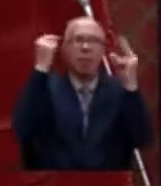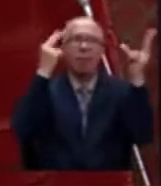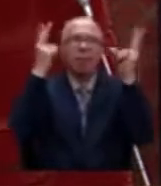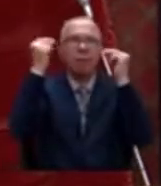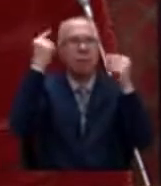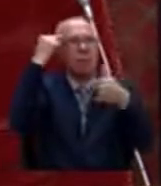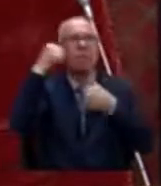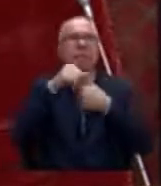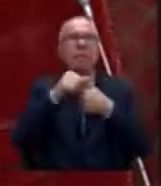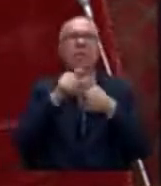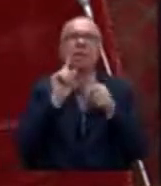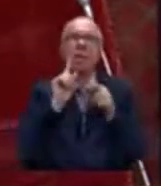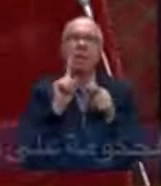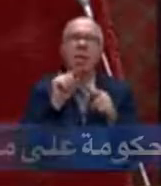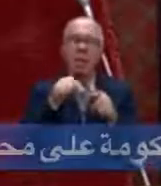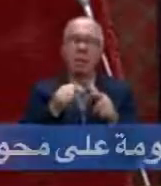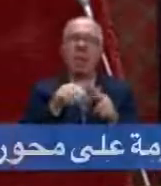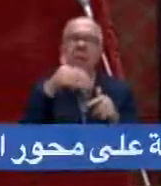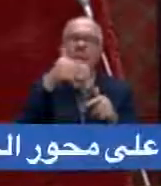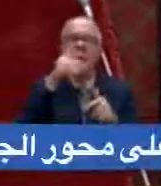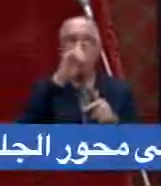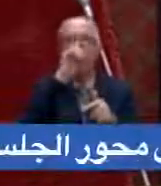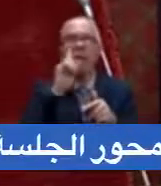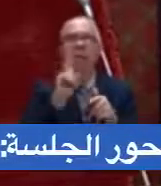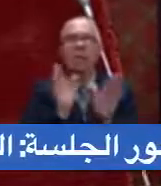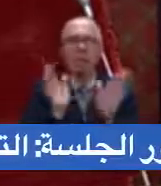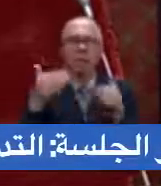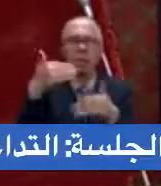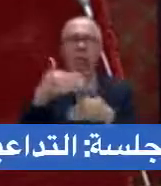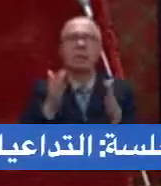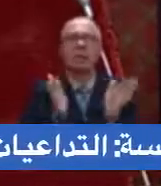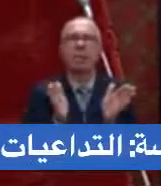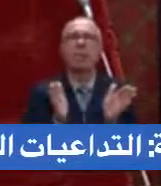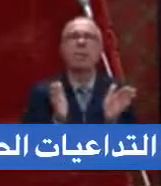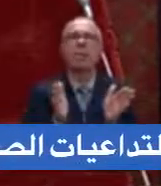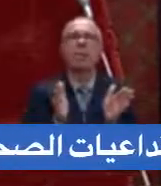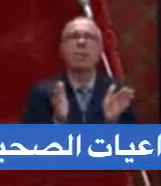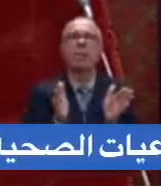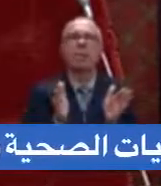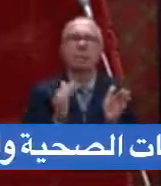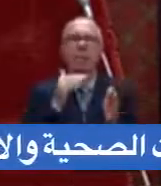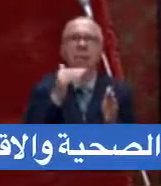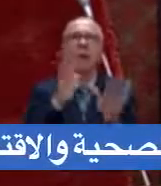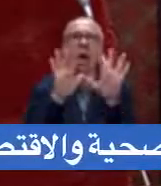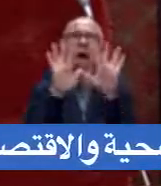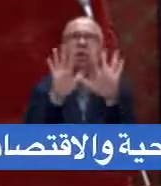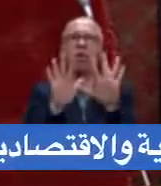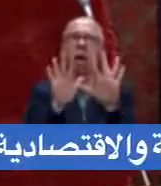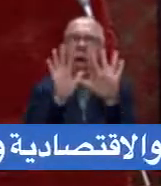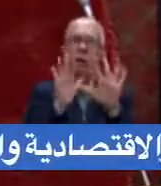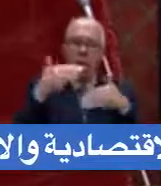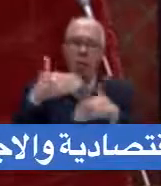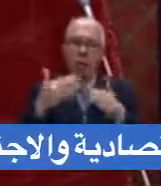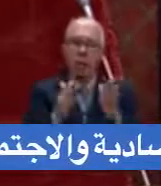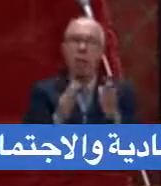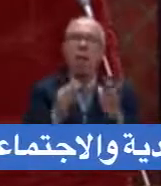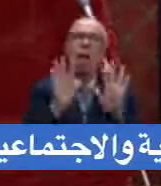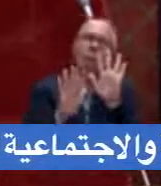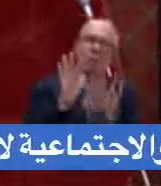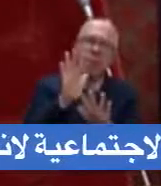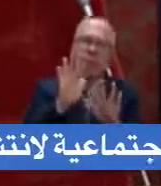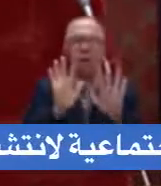واحد اسمو لومبالاج بالعربيه، واحد التلفيف ديال 10 10 10 10 بدل 15 باش يمكن الناس يبداو